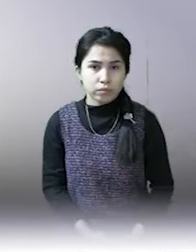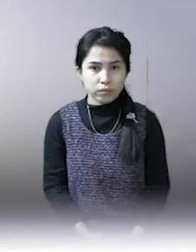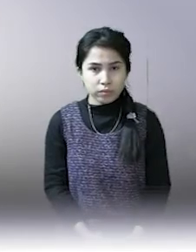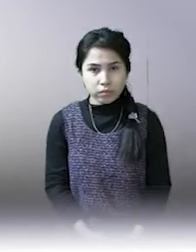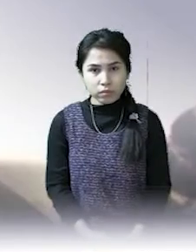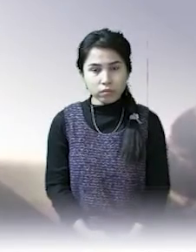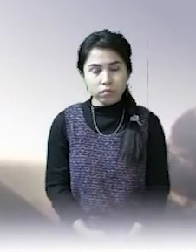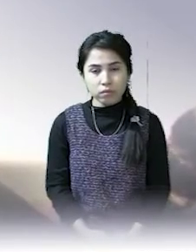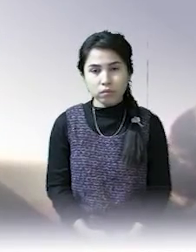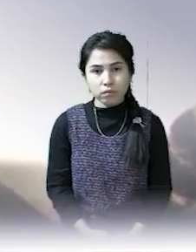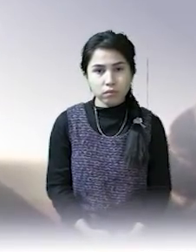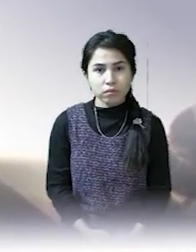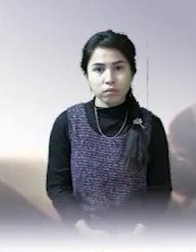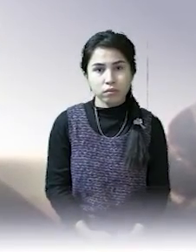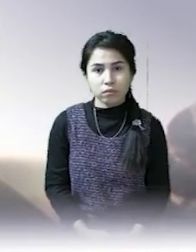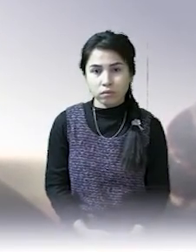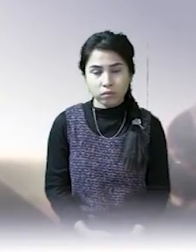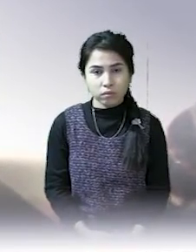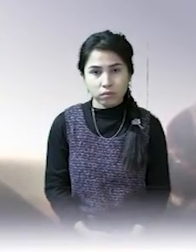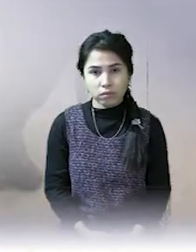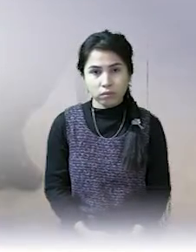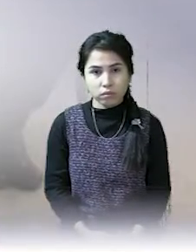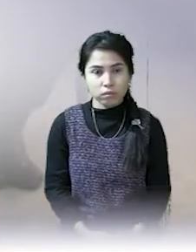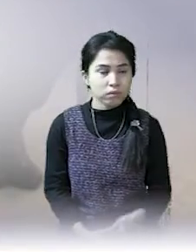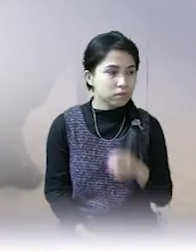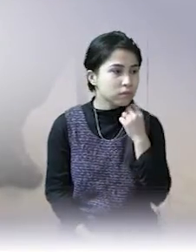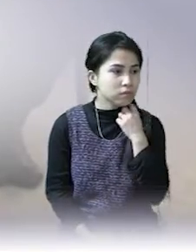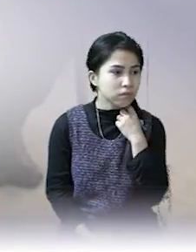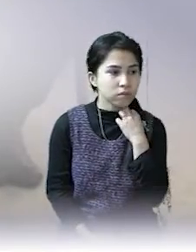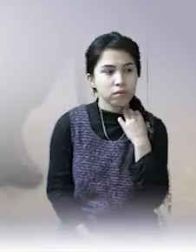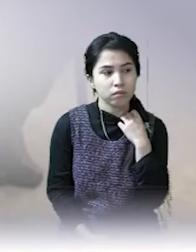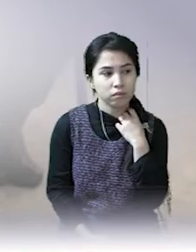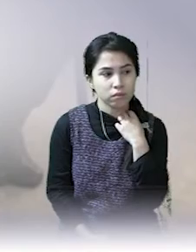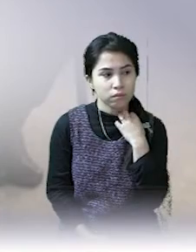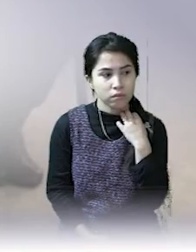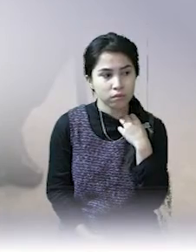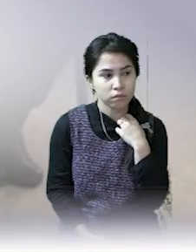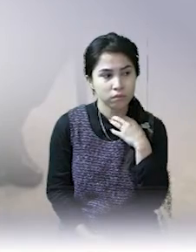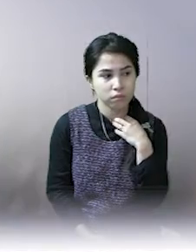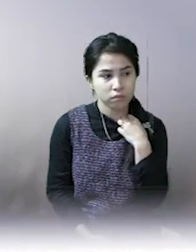жойылады. Оның орнына аз қамтылған отбасылардың балалары үшін кепілді әлеуметтік топтамасы